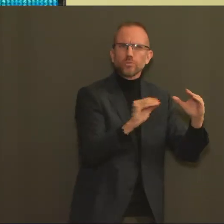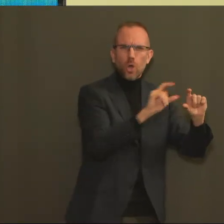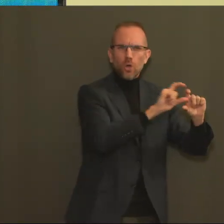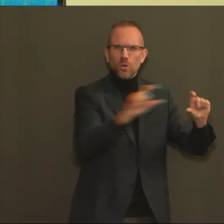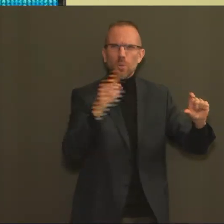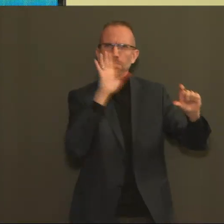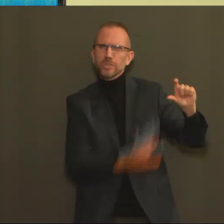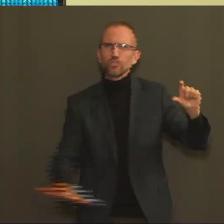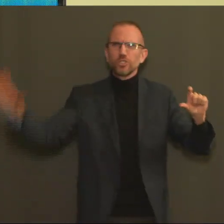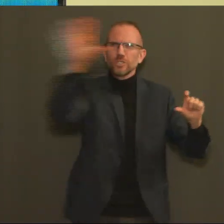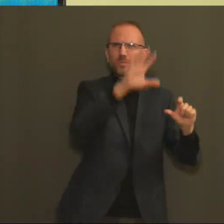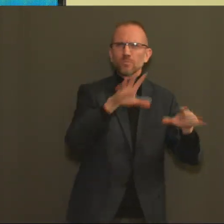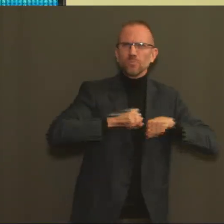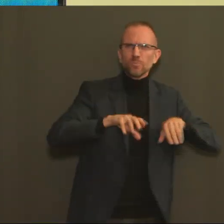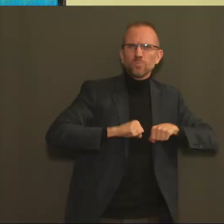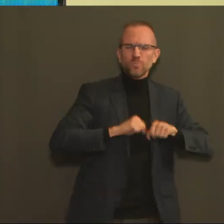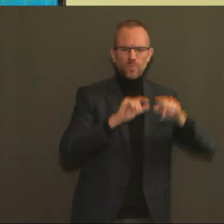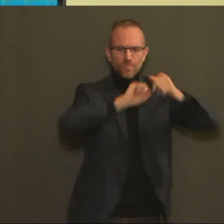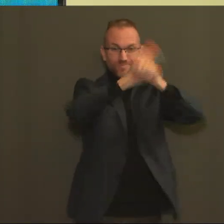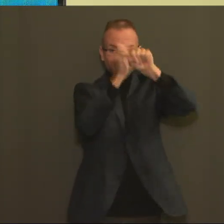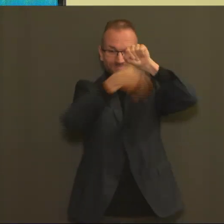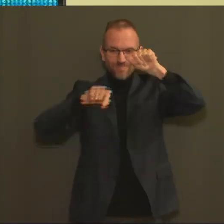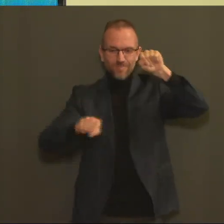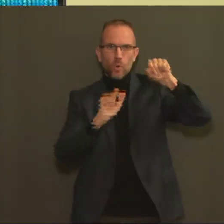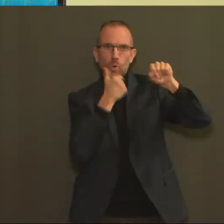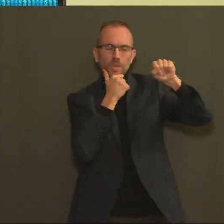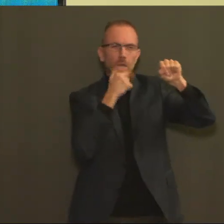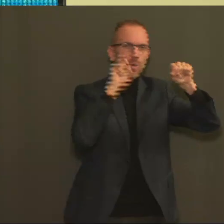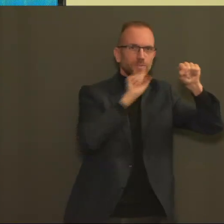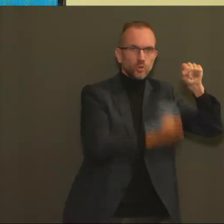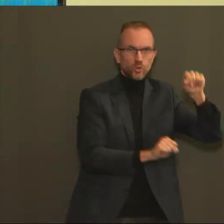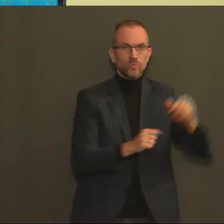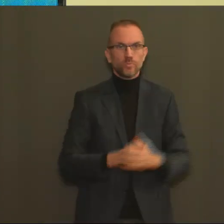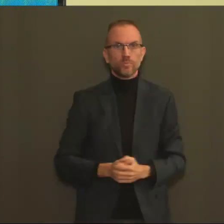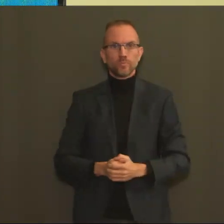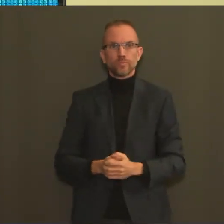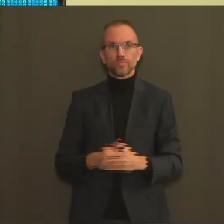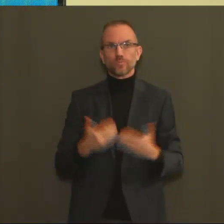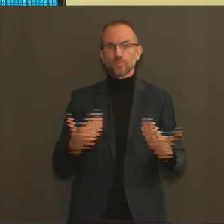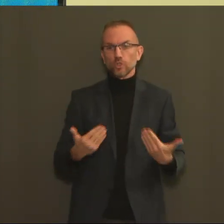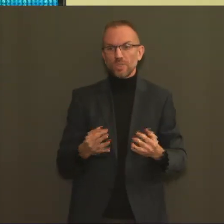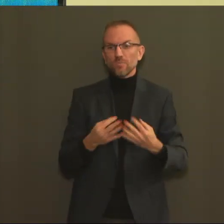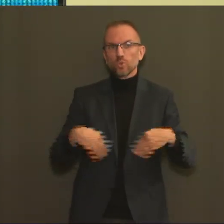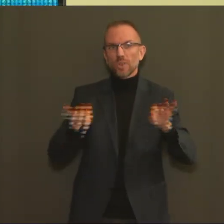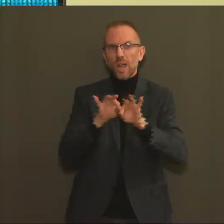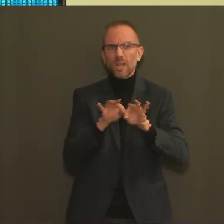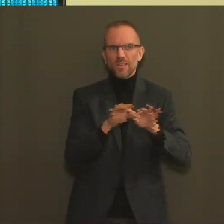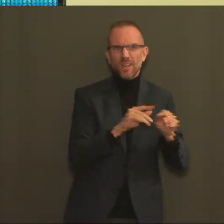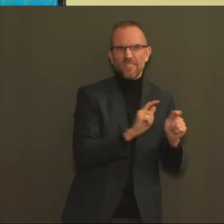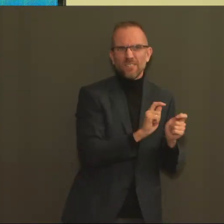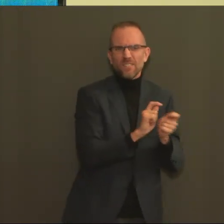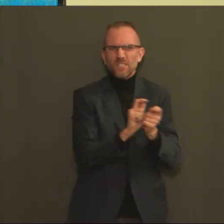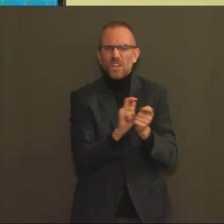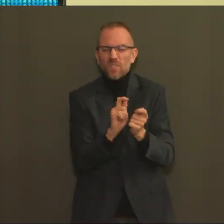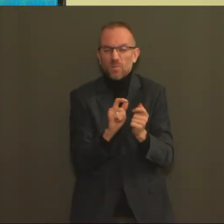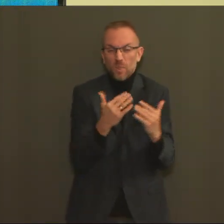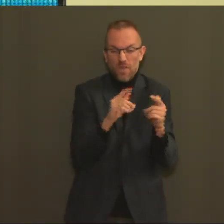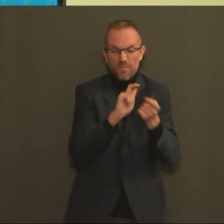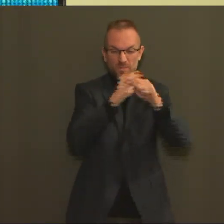actuele als je zag je al hebt is al gore waardes zijn fors al die totale dci soort isolatie